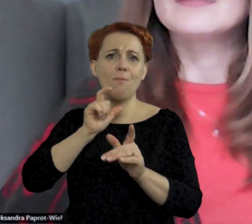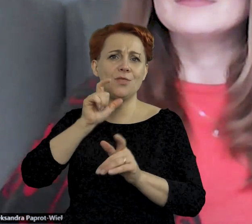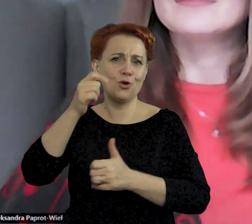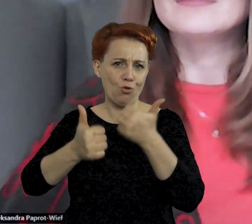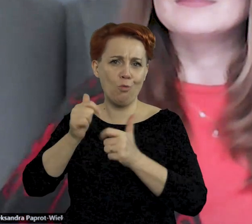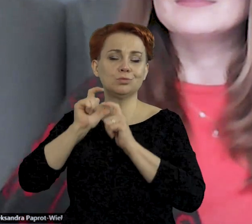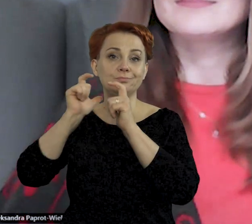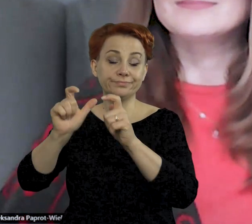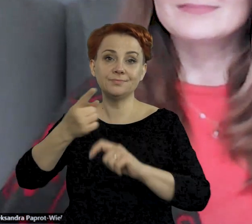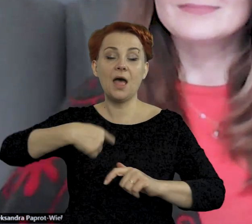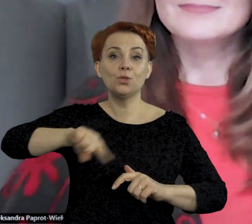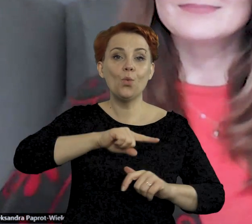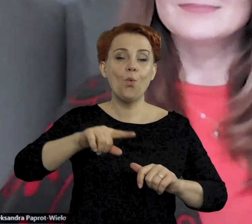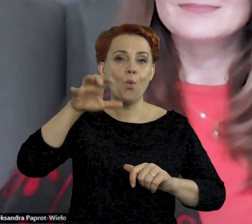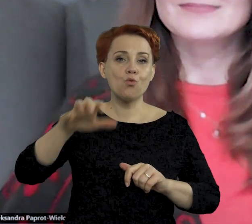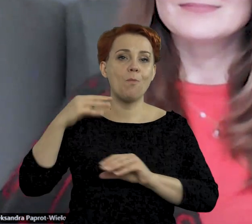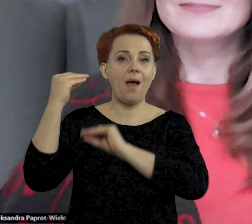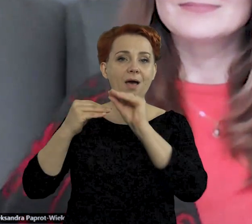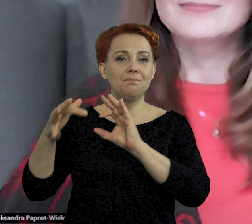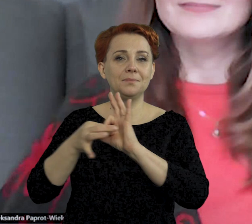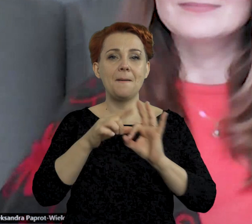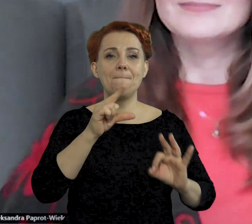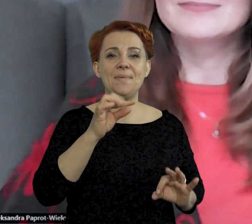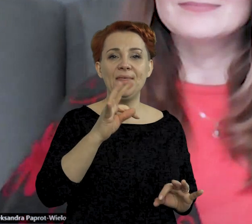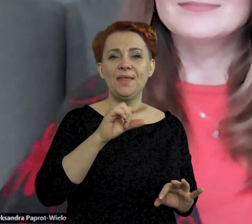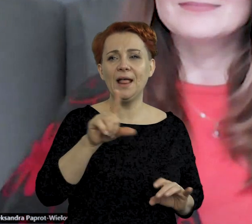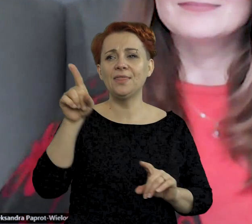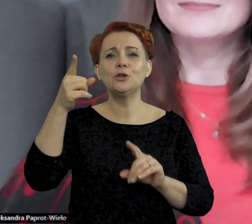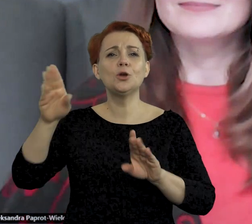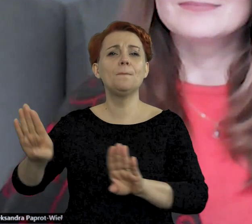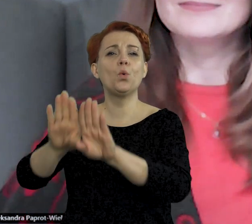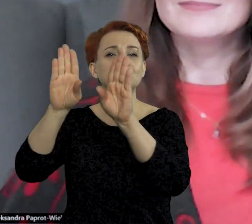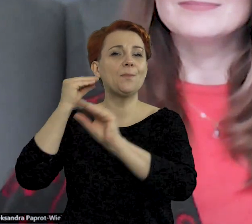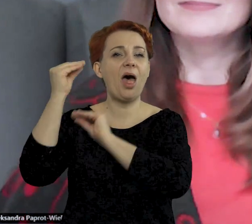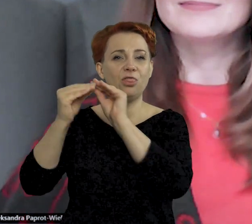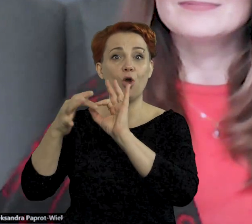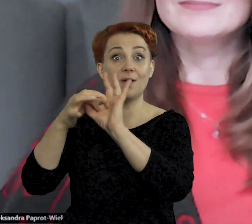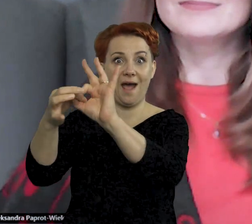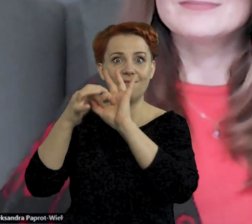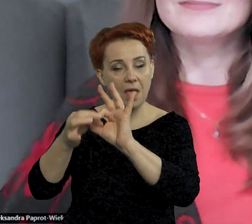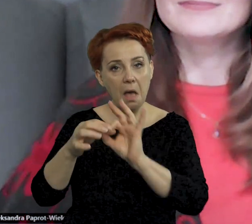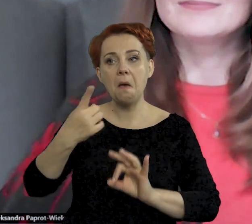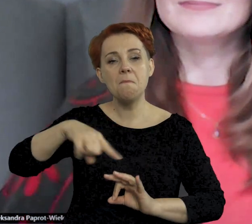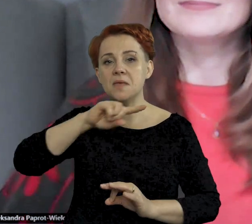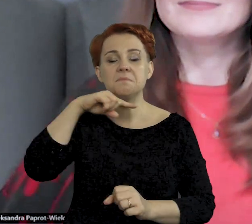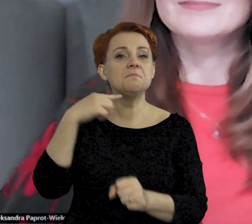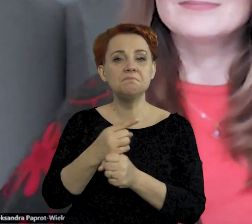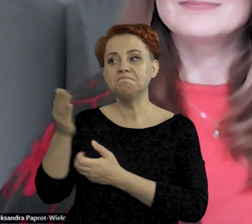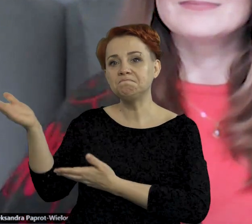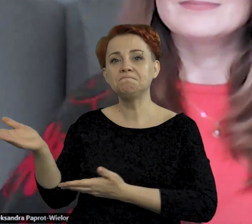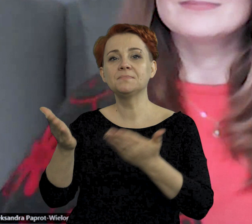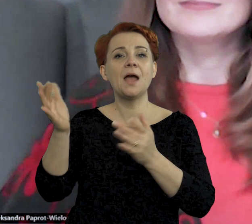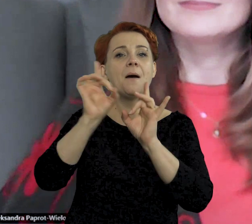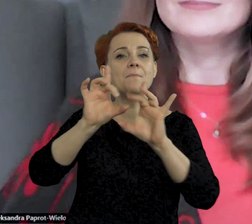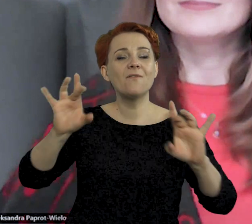nasze środowisko etnologiczne, związane z PTL-em i tamtejszym Muzeum Etnograficznym, postanowiło zgłosić postać profesor